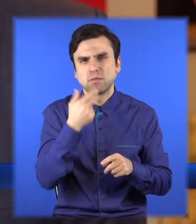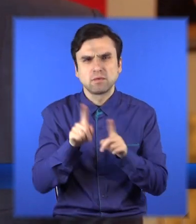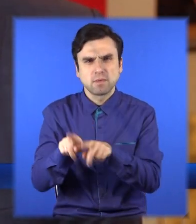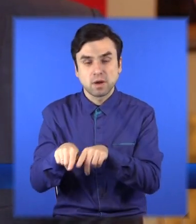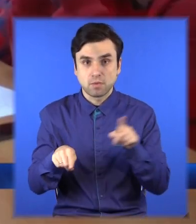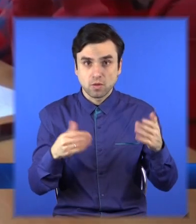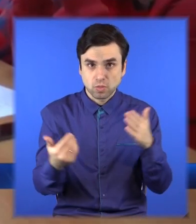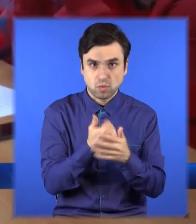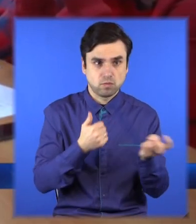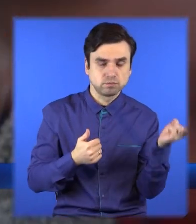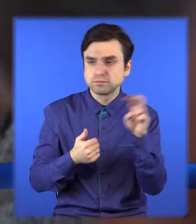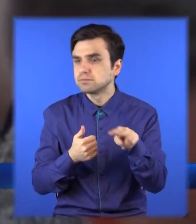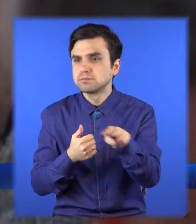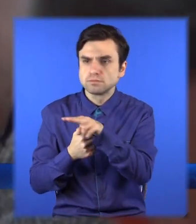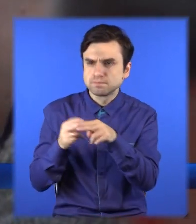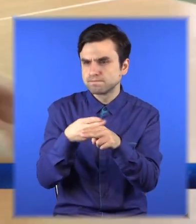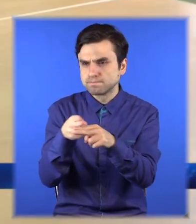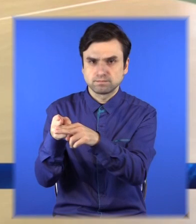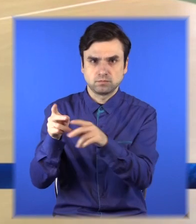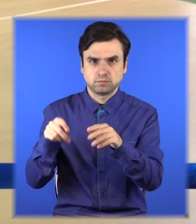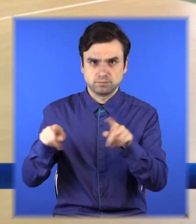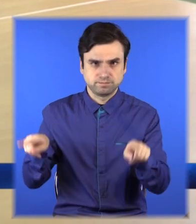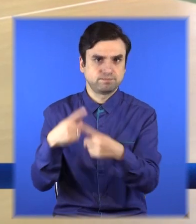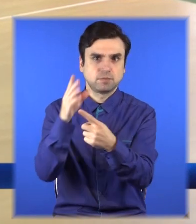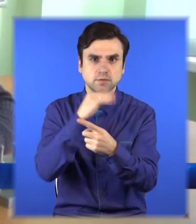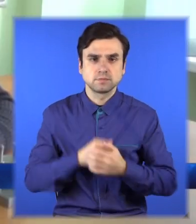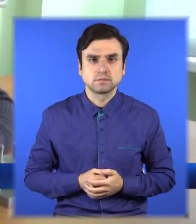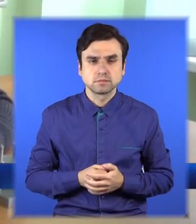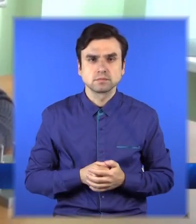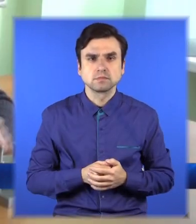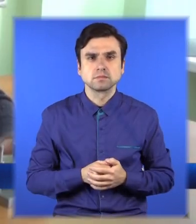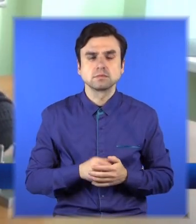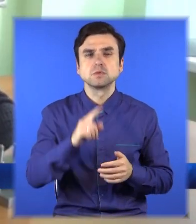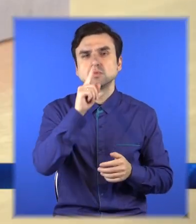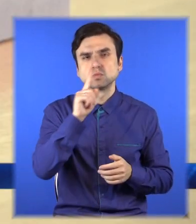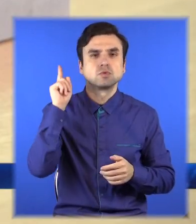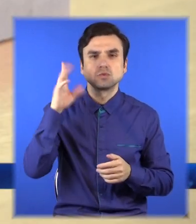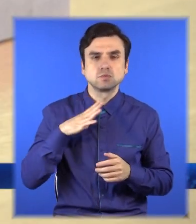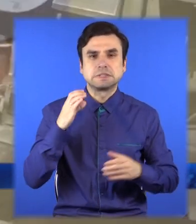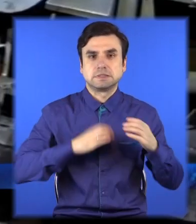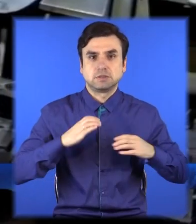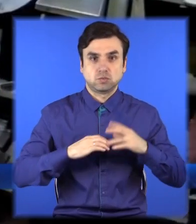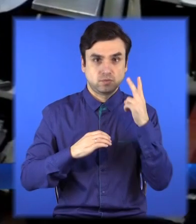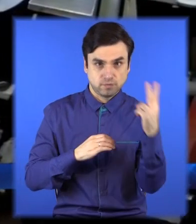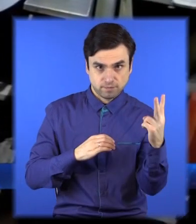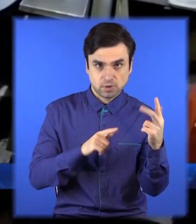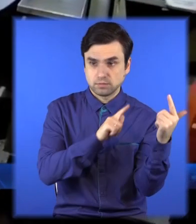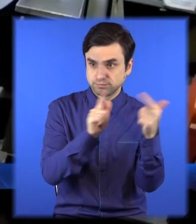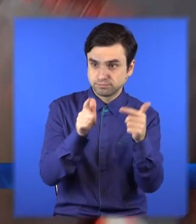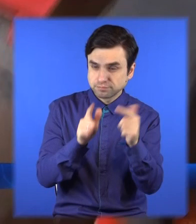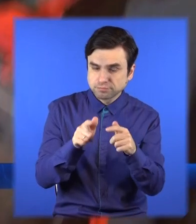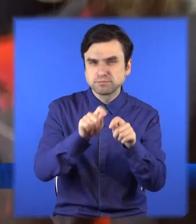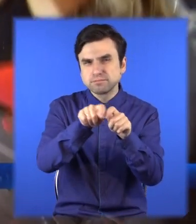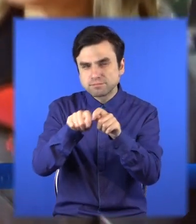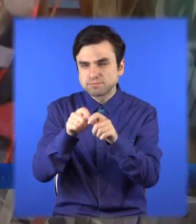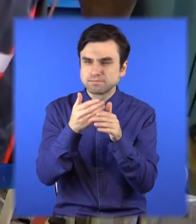виробництві, в качеству. Минулого року компанія провела пілотний проект кейсів на базі північного ГЗК з двома вишами. Результати порадували,